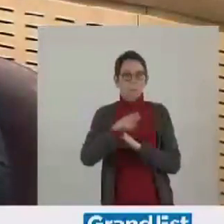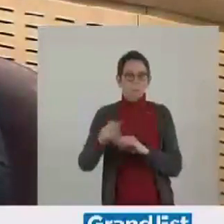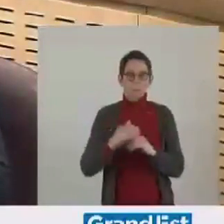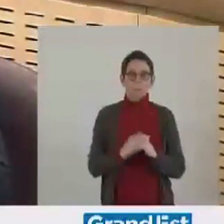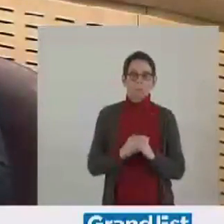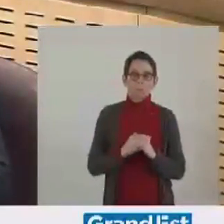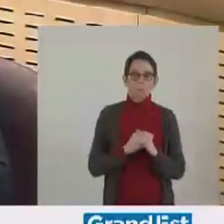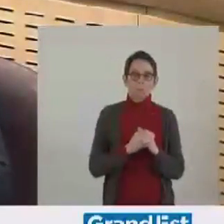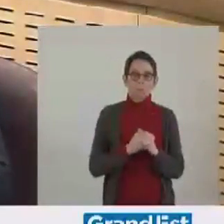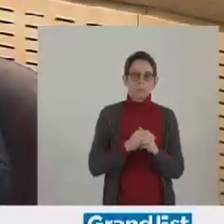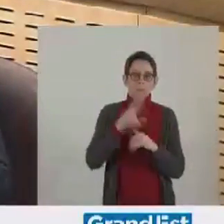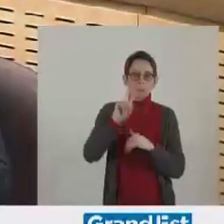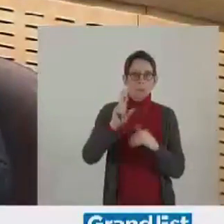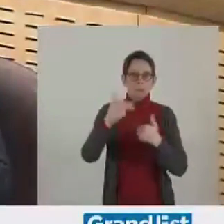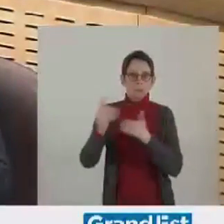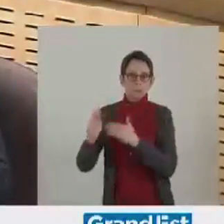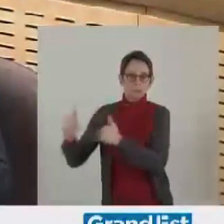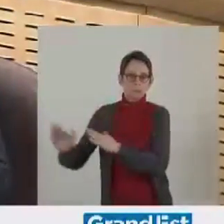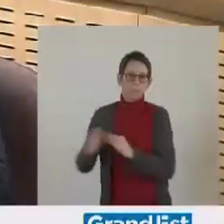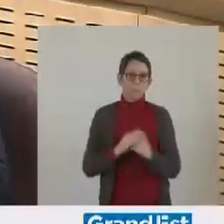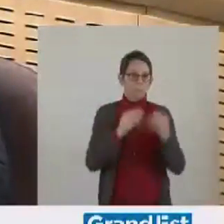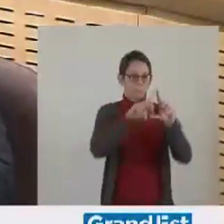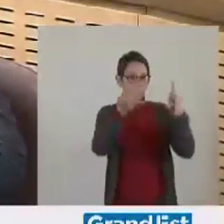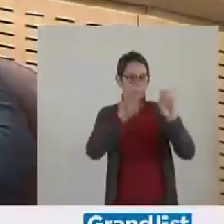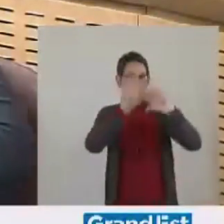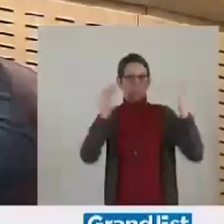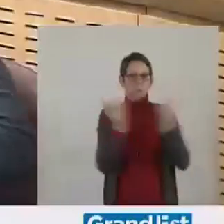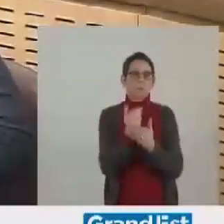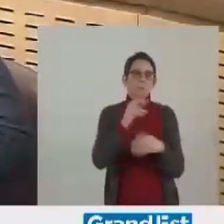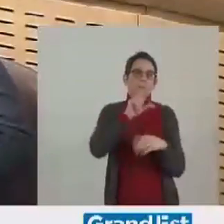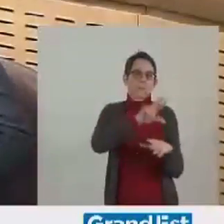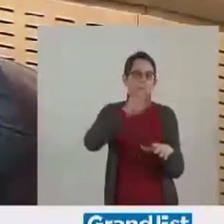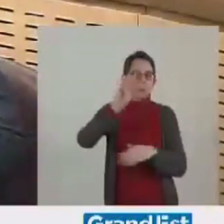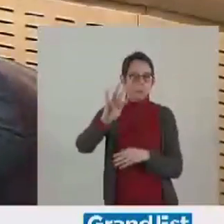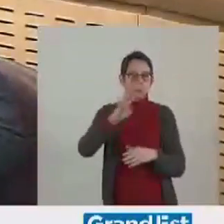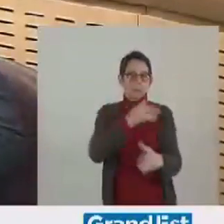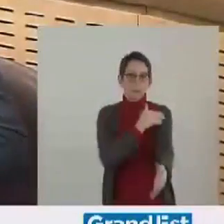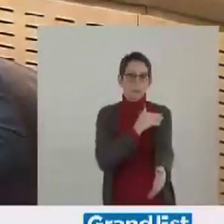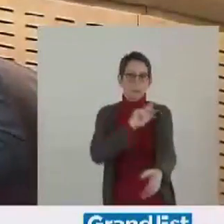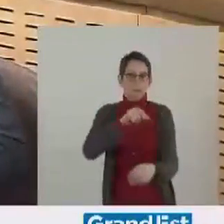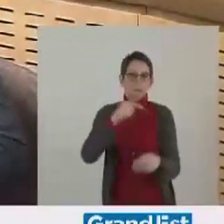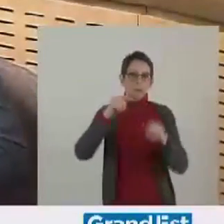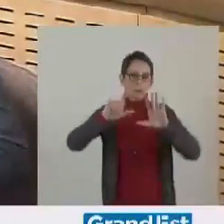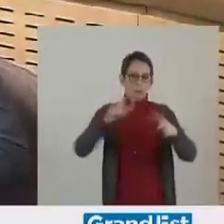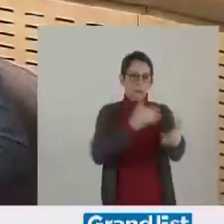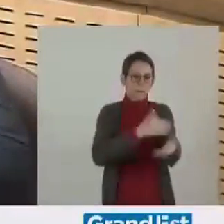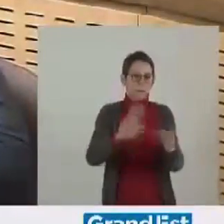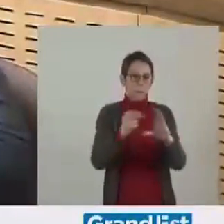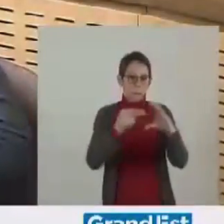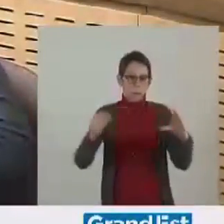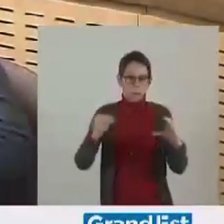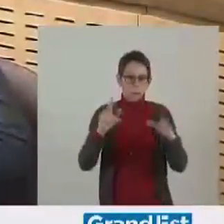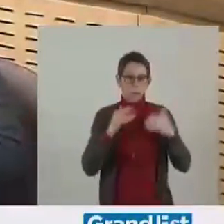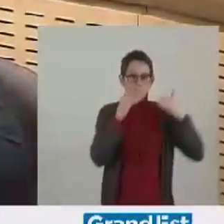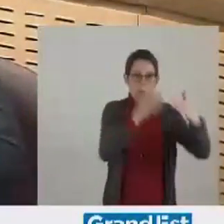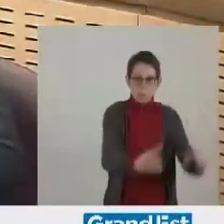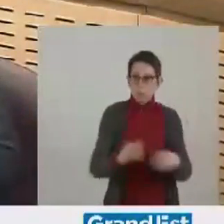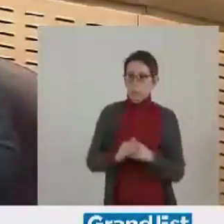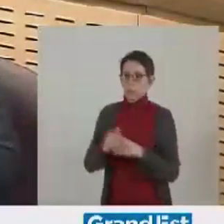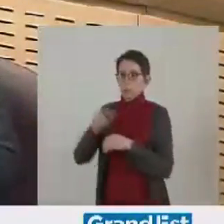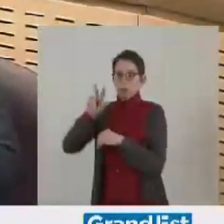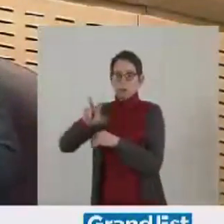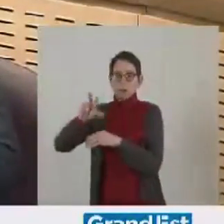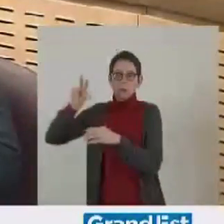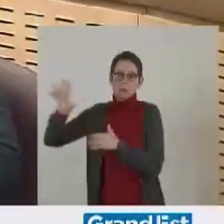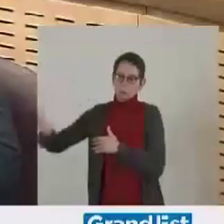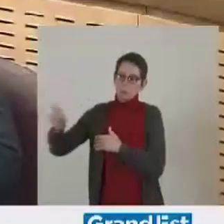Alors, 3 grandes parties. Un budget global de 34,7 millions d'euros en engagement et de 35,02 millions